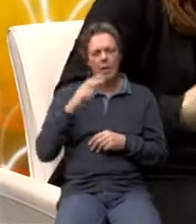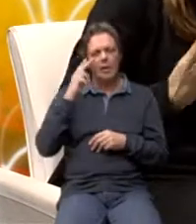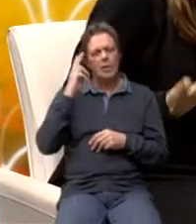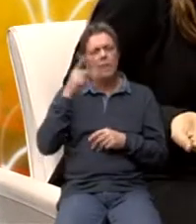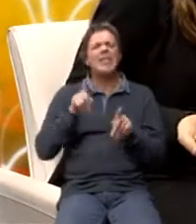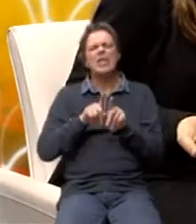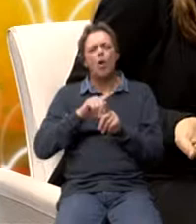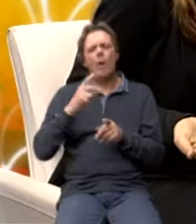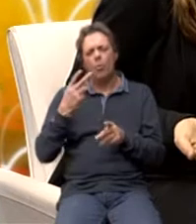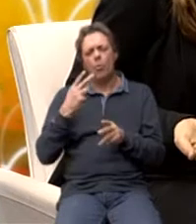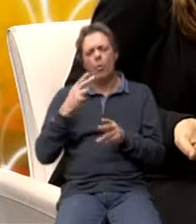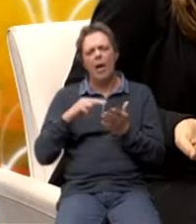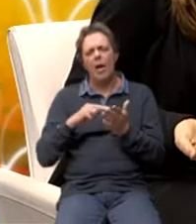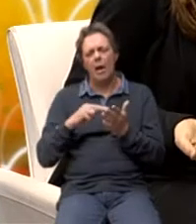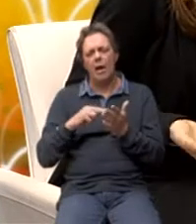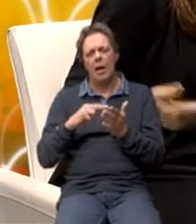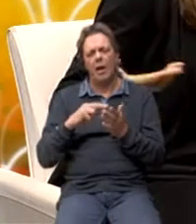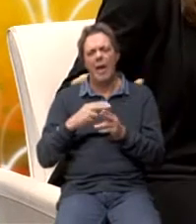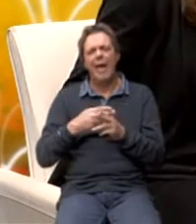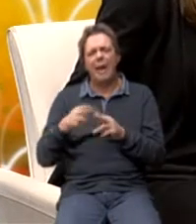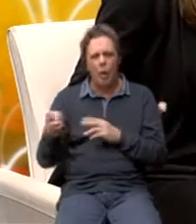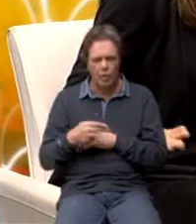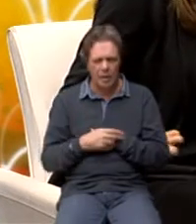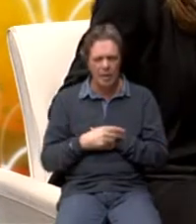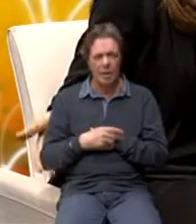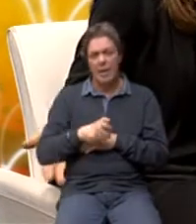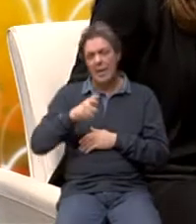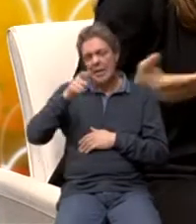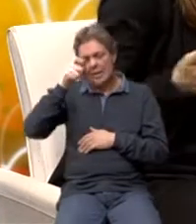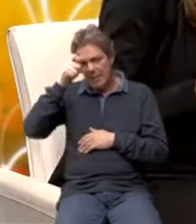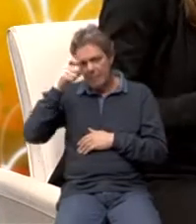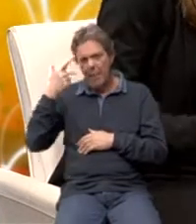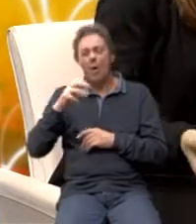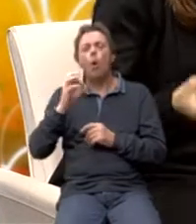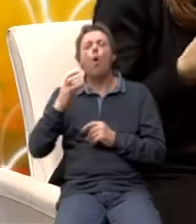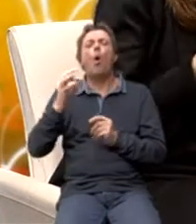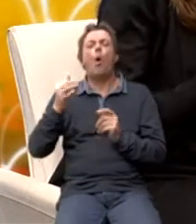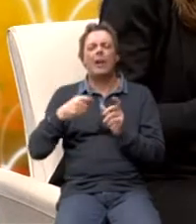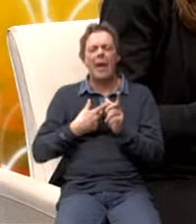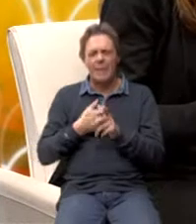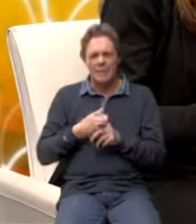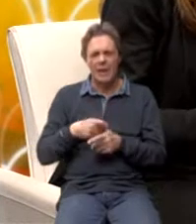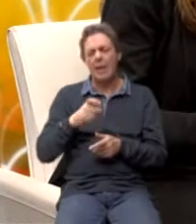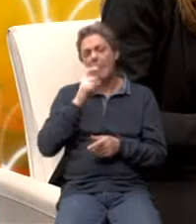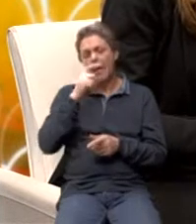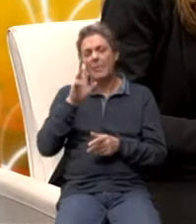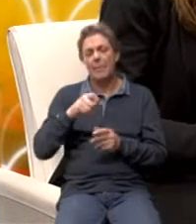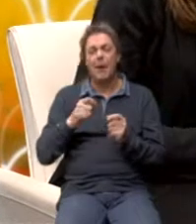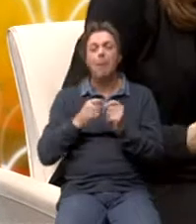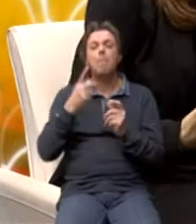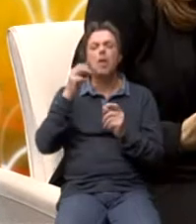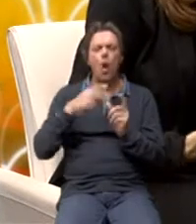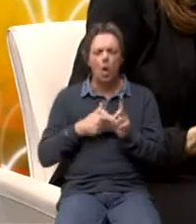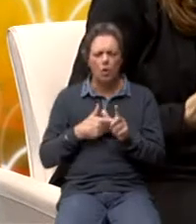ekološki, susjedi iz Srbija, Crna Gora imaju organsko, njemačko govorno područje kaže